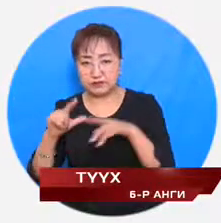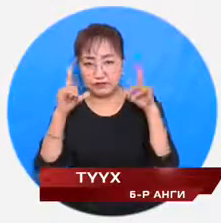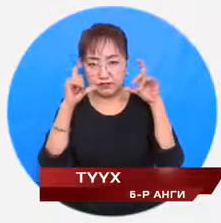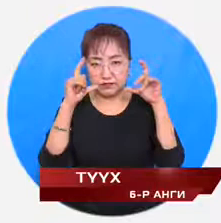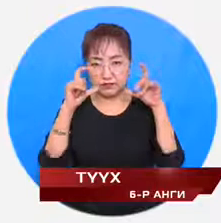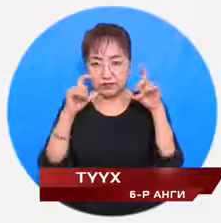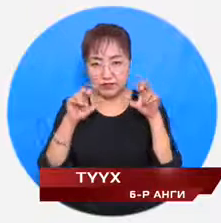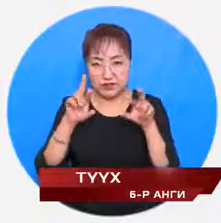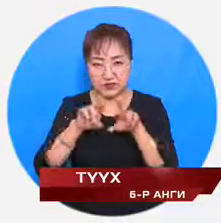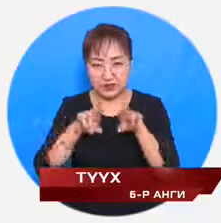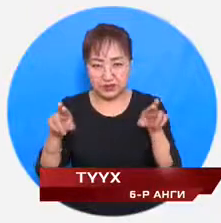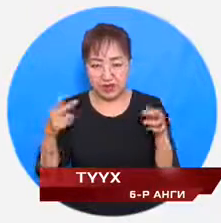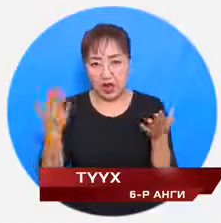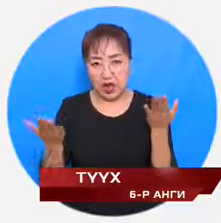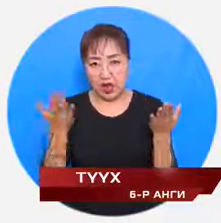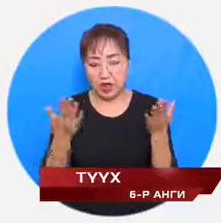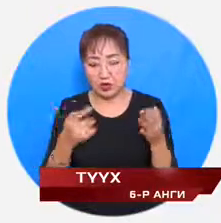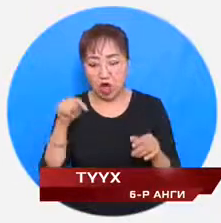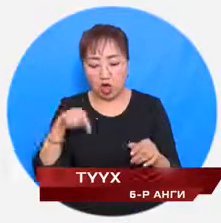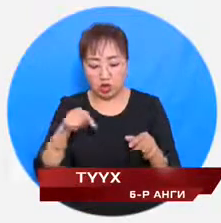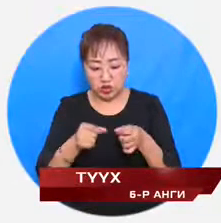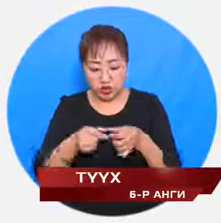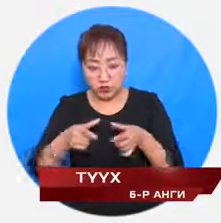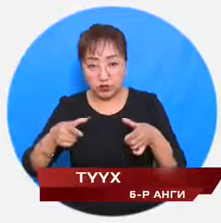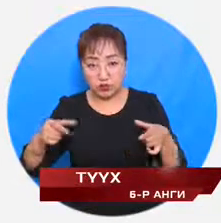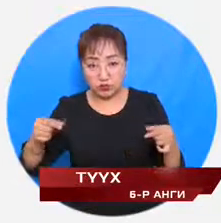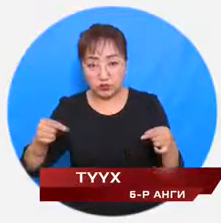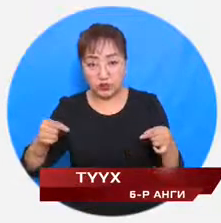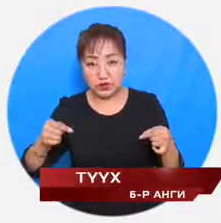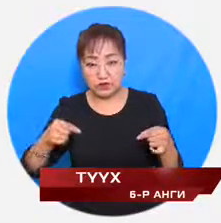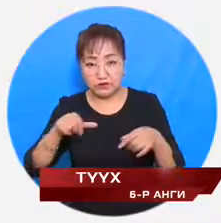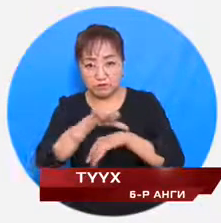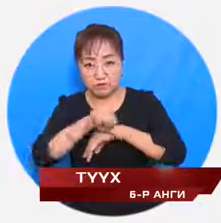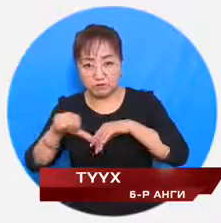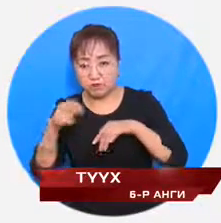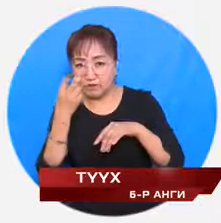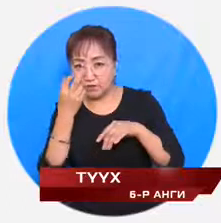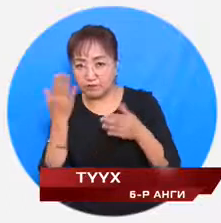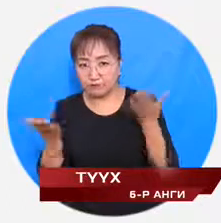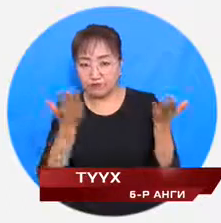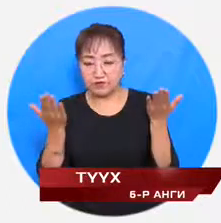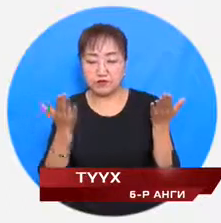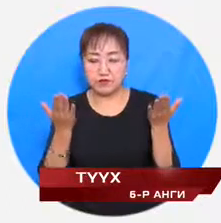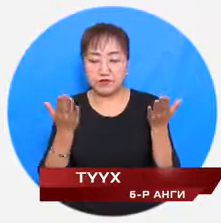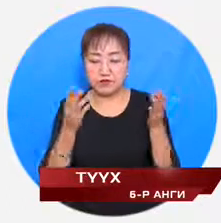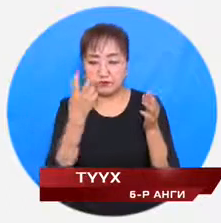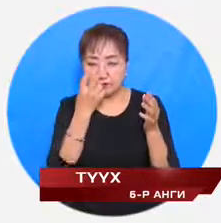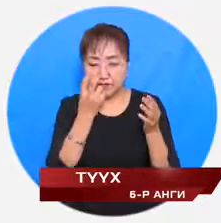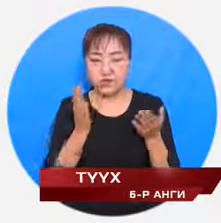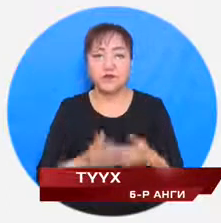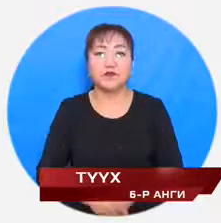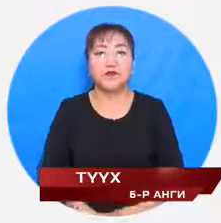Мөн одоогийн Монгол улсын газрын зураг бол тодорхой байгаа. А тийм учраас тэрийг харьцуулаад хүүхд болгон харж ажиглаарай.